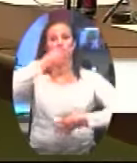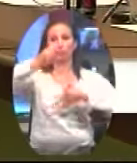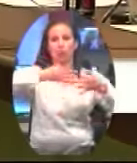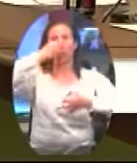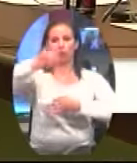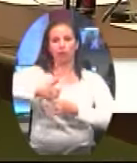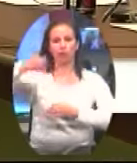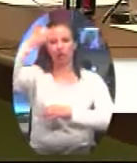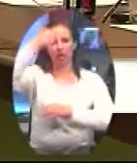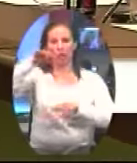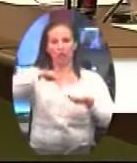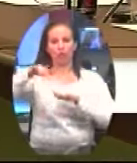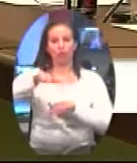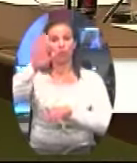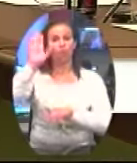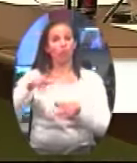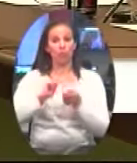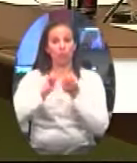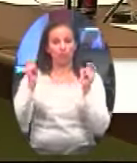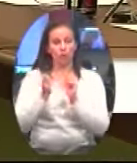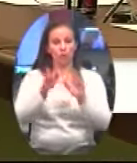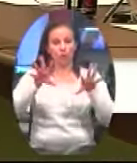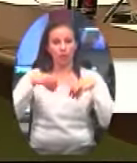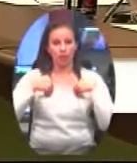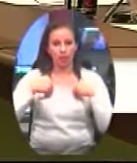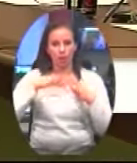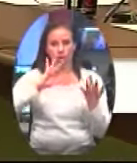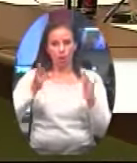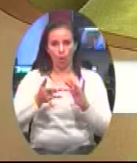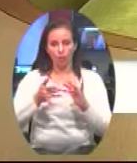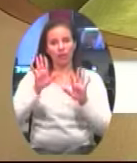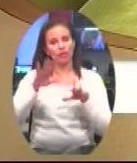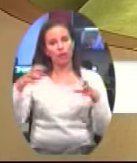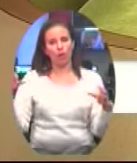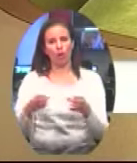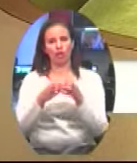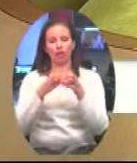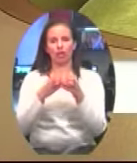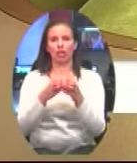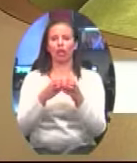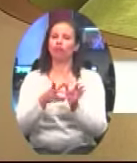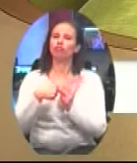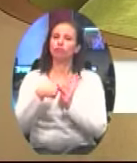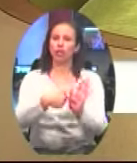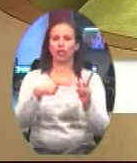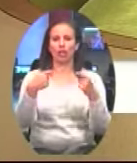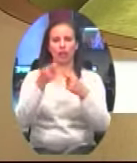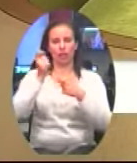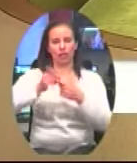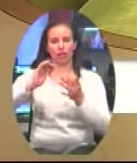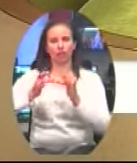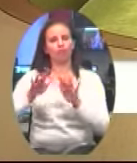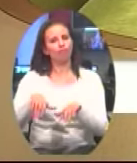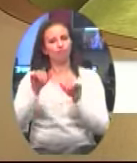הממשלה. על אף שהשינויים נעשו בהסכמה של סיעות האופוזיציה והקואליציה, הציגו חברי הכנסת מסיעות האופוזיציה